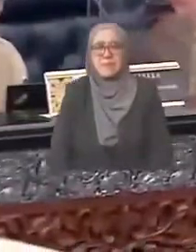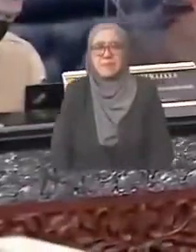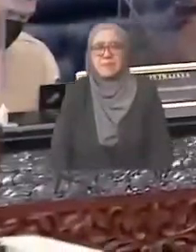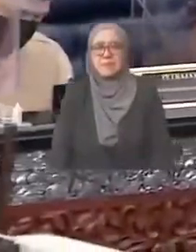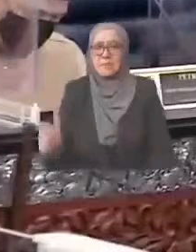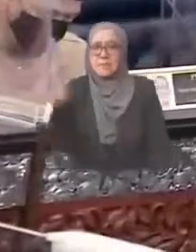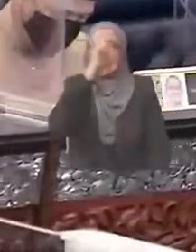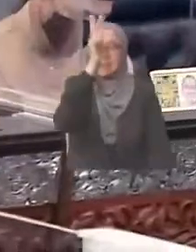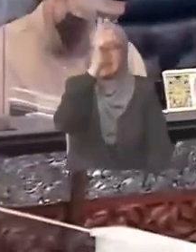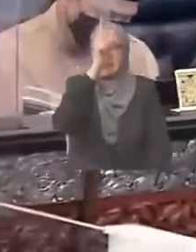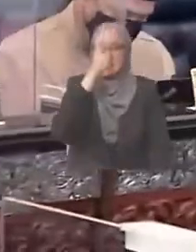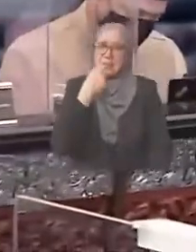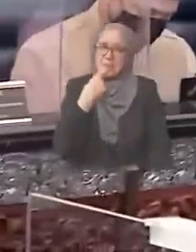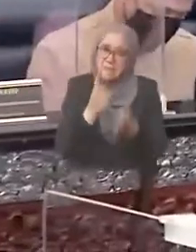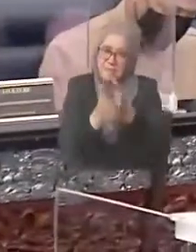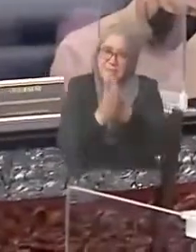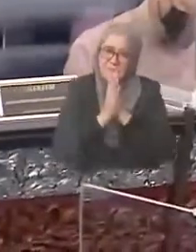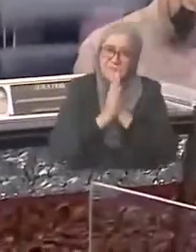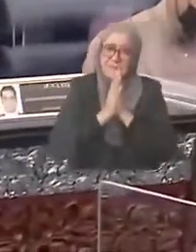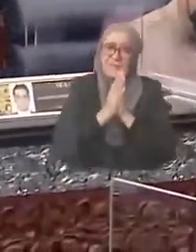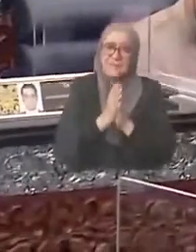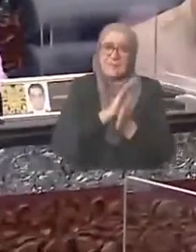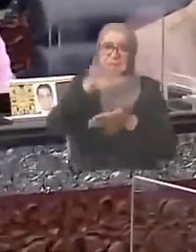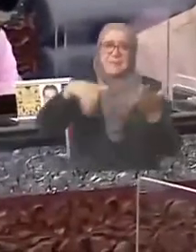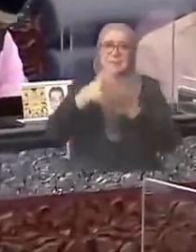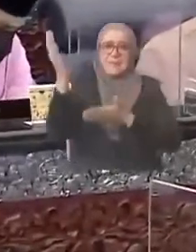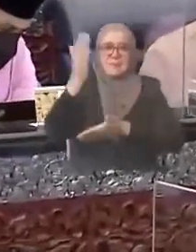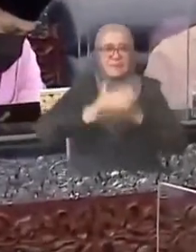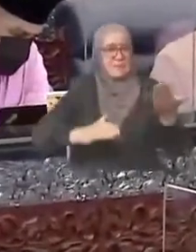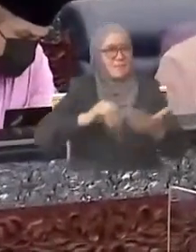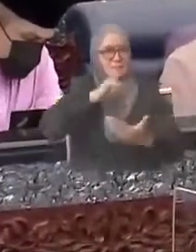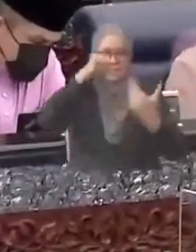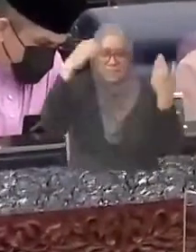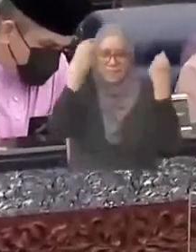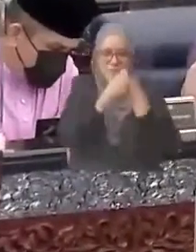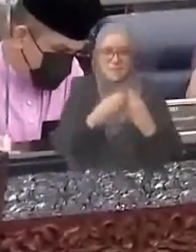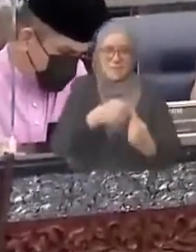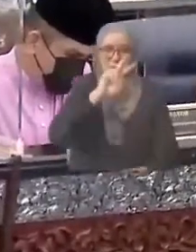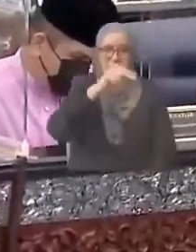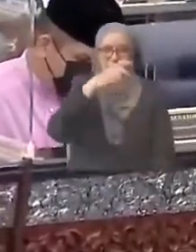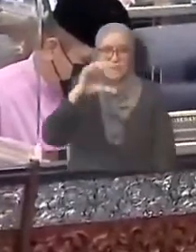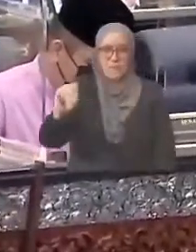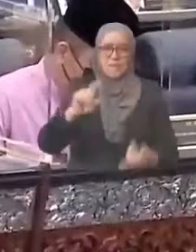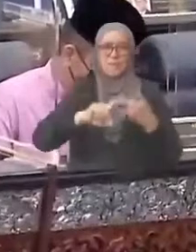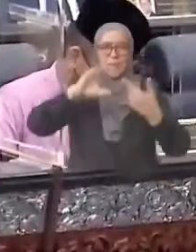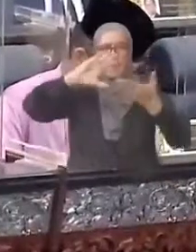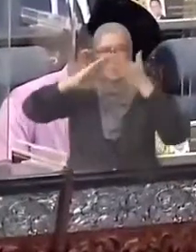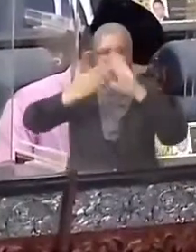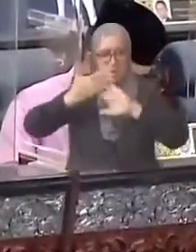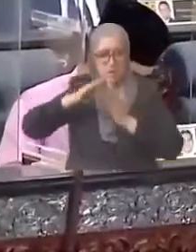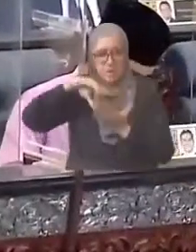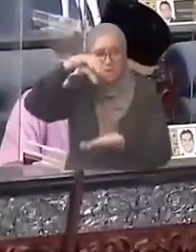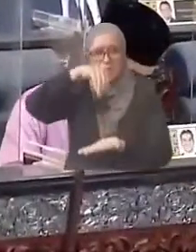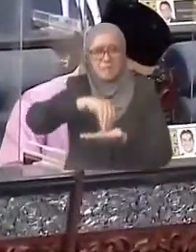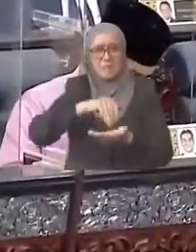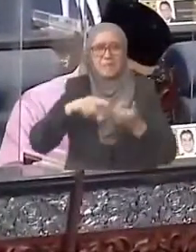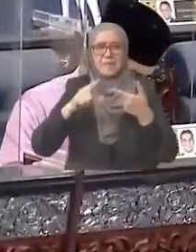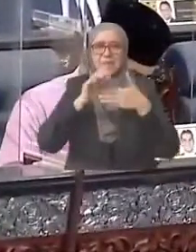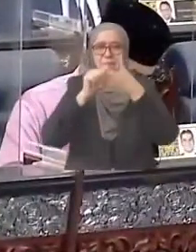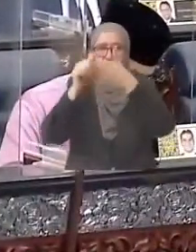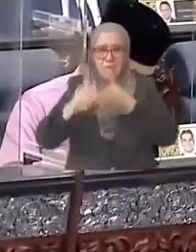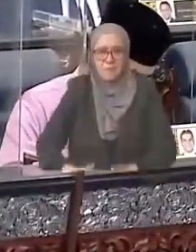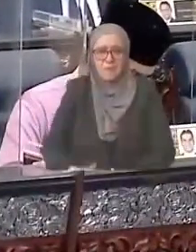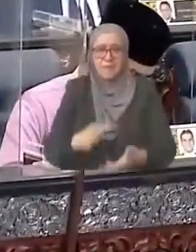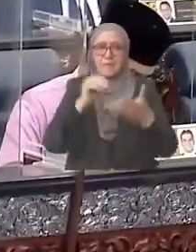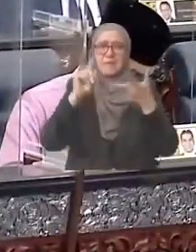kerajaan menggeser semua pihak tidak kiri enjoy community setempat pemimpin tempatan malah syari'at complete